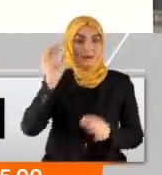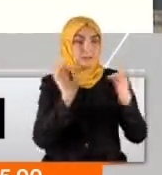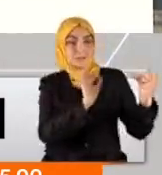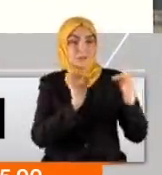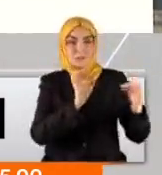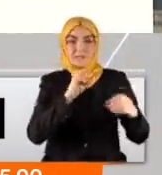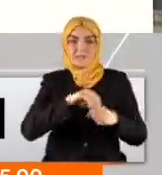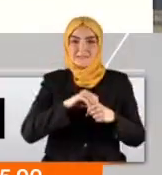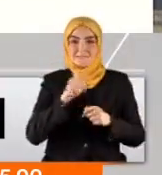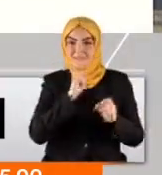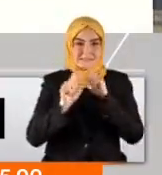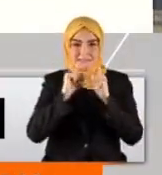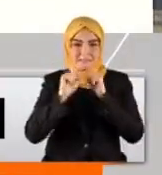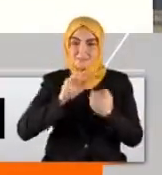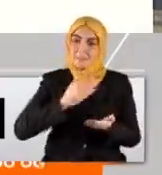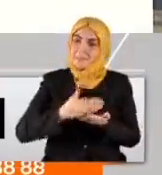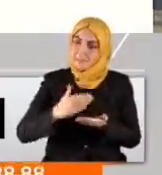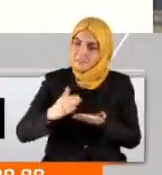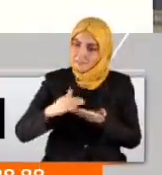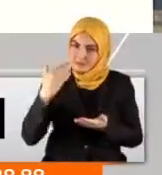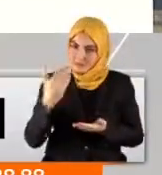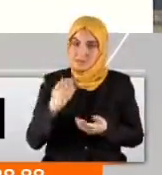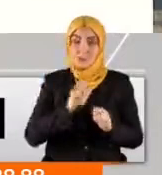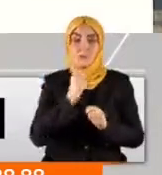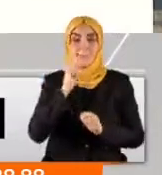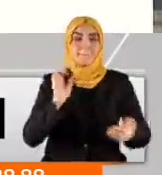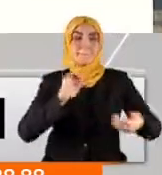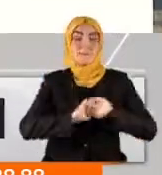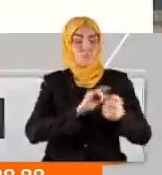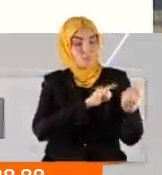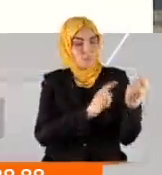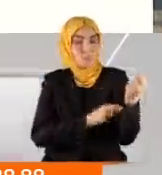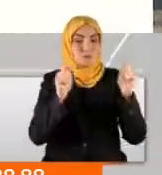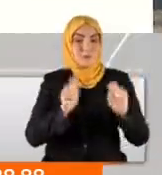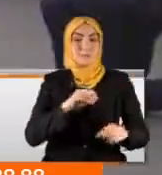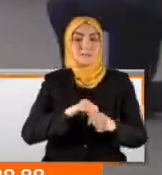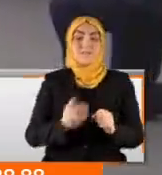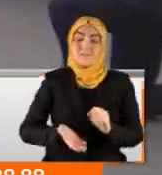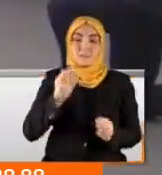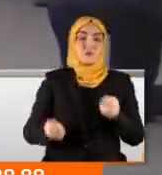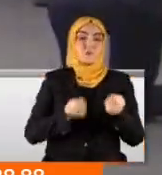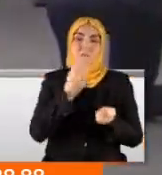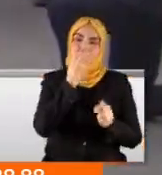pürüzlerin aşılması ve işbirliğinin güçlenmesi yolunda daha fazla çaba bekliyoruz.